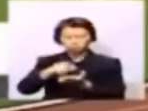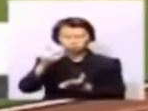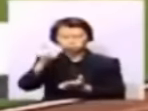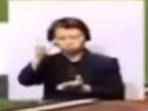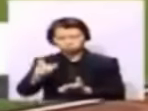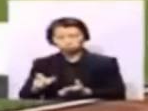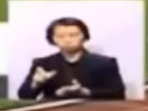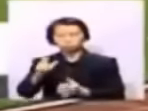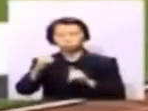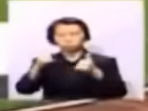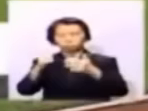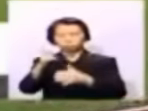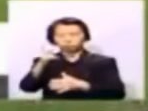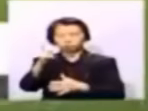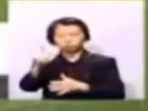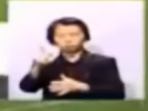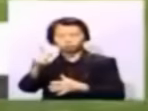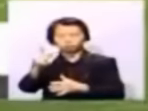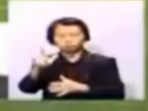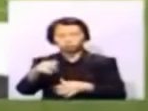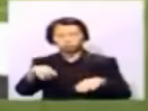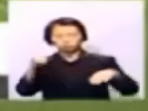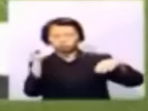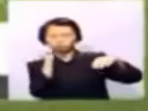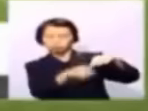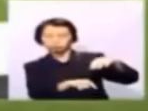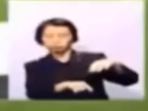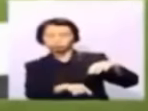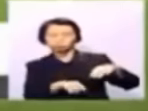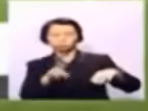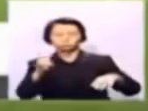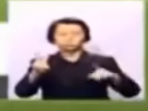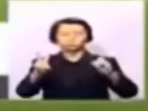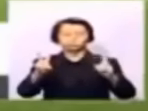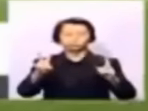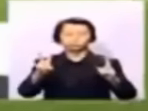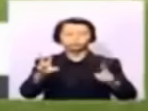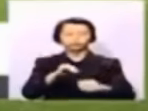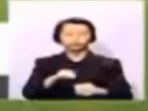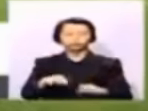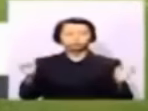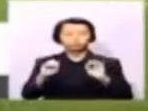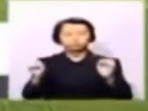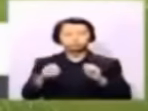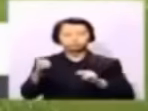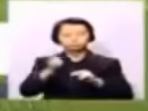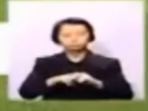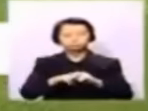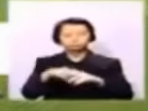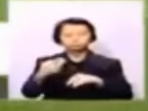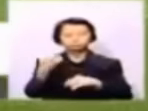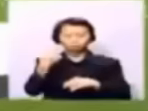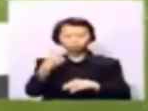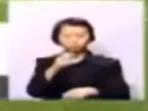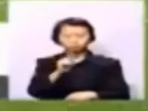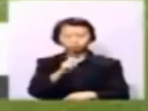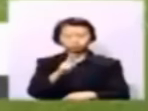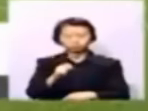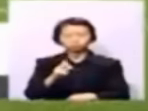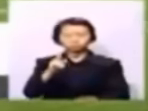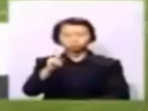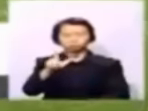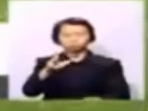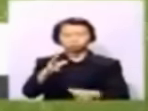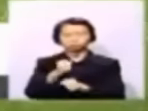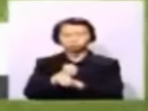pemain import Kuala Lumpur, Guilherme Di Pola, menjaringkan gol kedua The Hawks. Tiada tambahan gol pada babak kedua menyaksikan Kuala